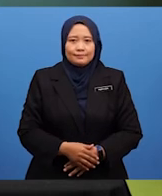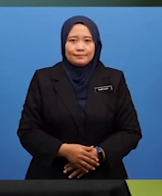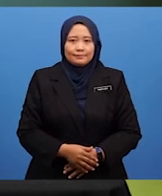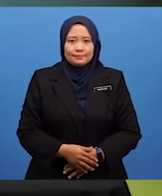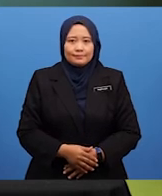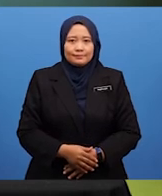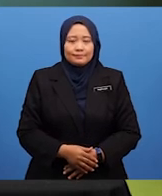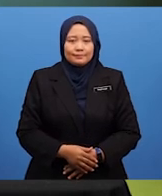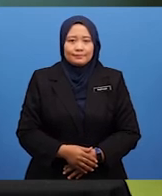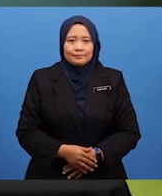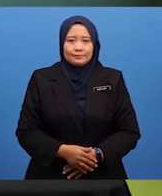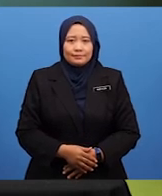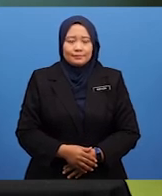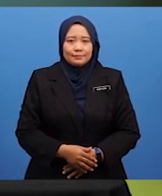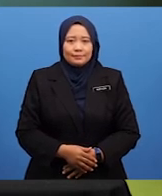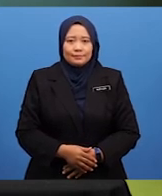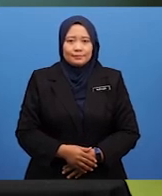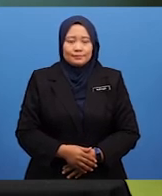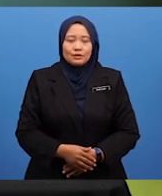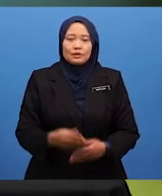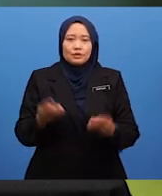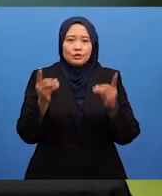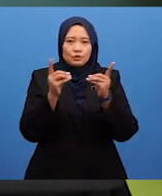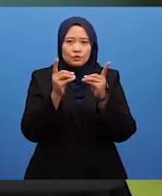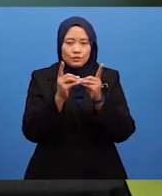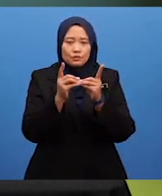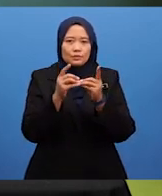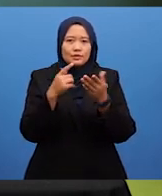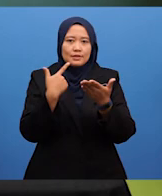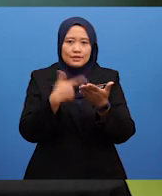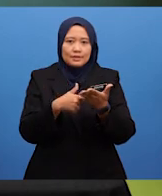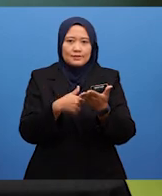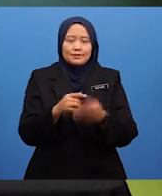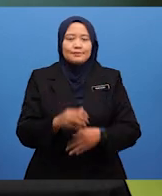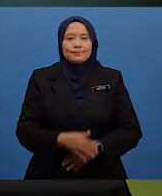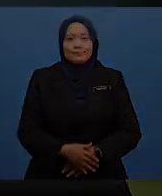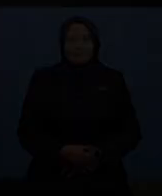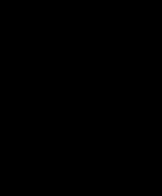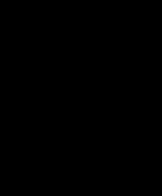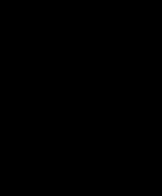pada hari ini. Sehingga kita berjumpa lagi. Selamat maju jaya.